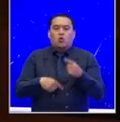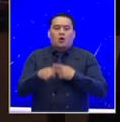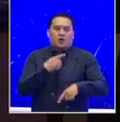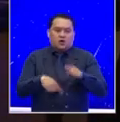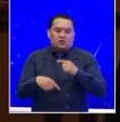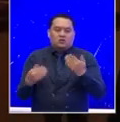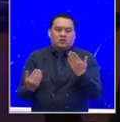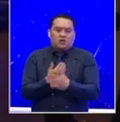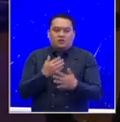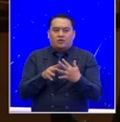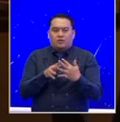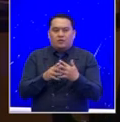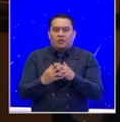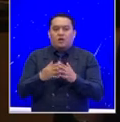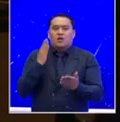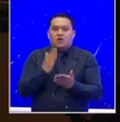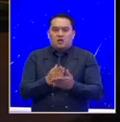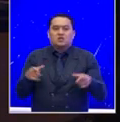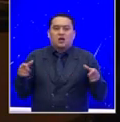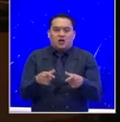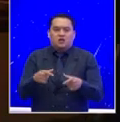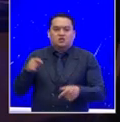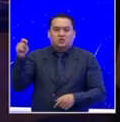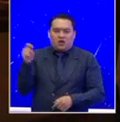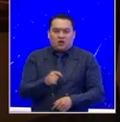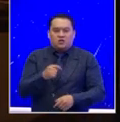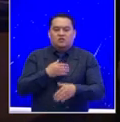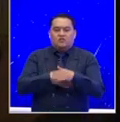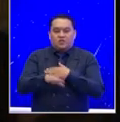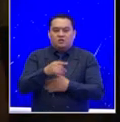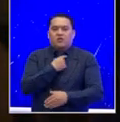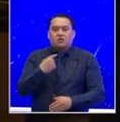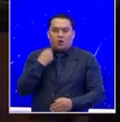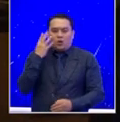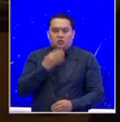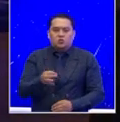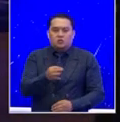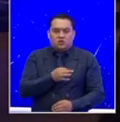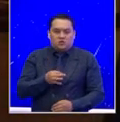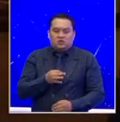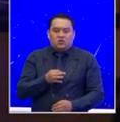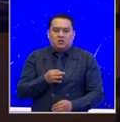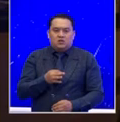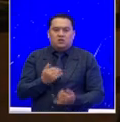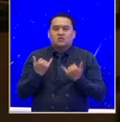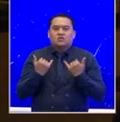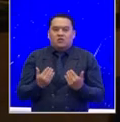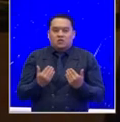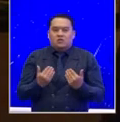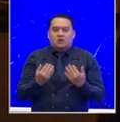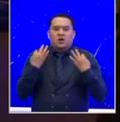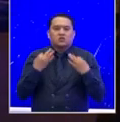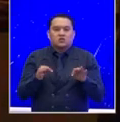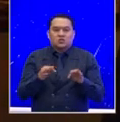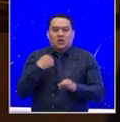свояси. Есть ограничения в заезда и выезда в город Талдыкурган и по Алматинской области. В настоящее время заезд